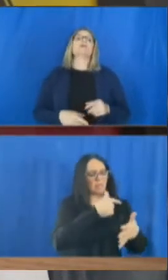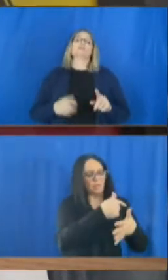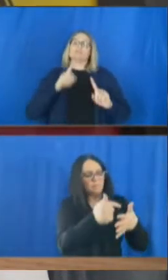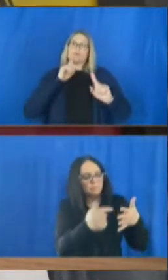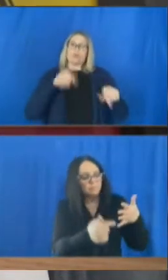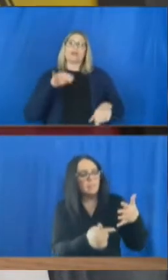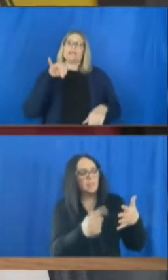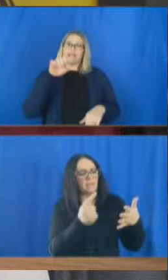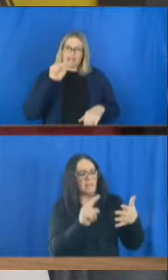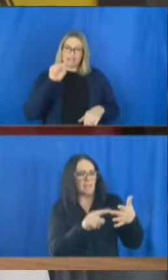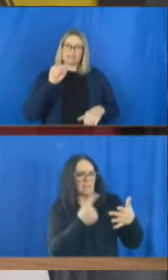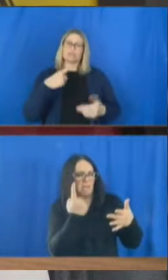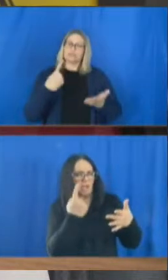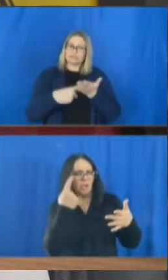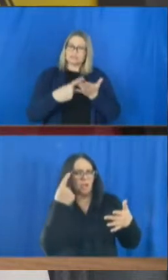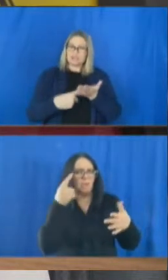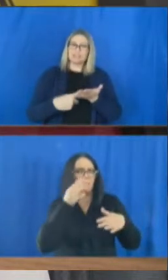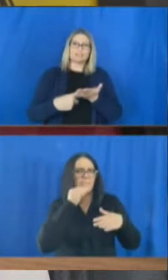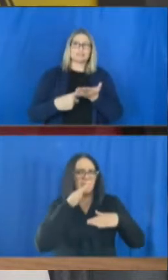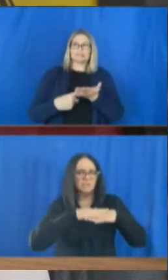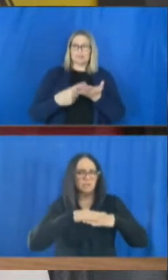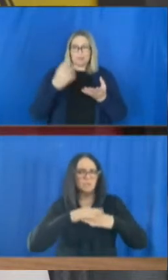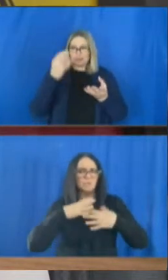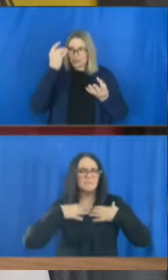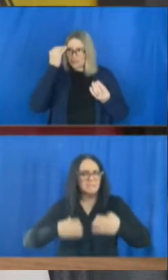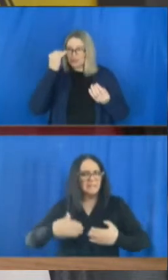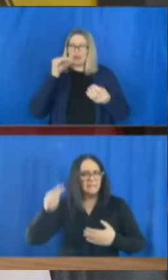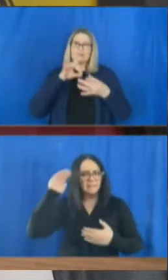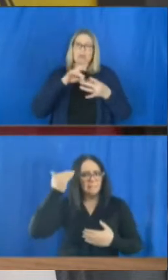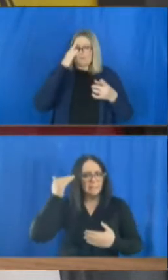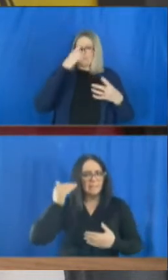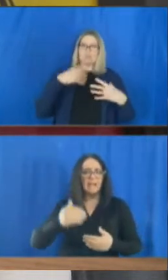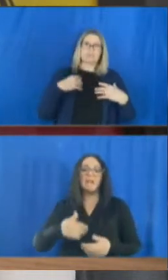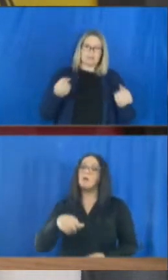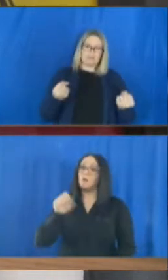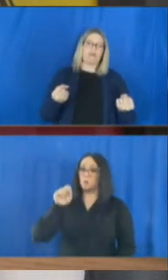faites sur les effets sur les élèves, les étudiants.